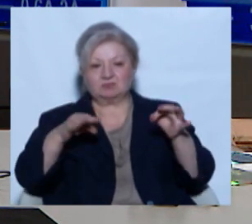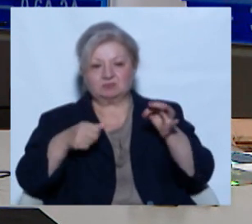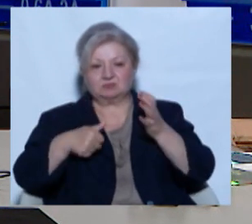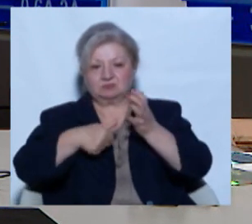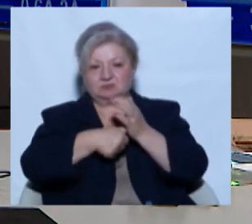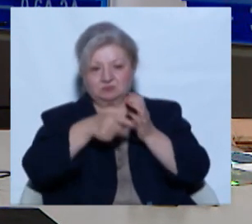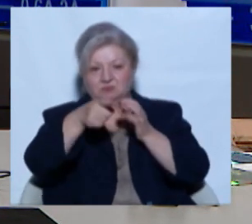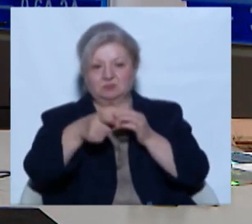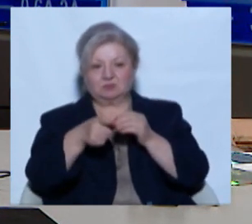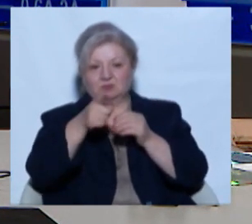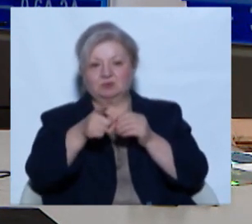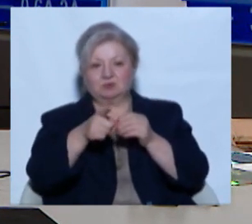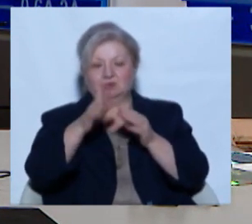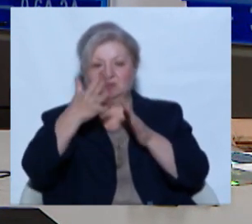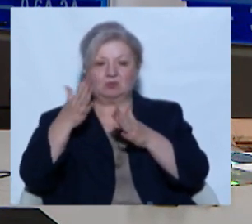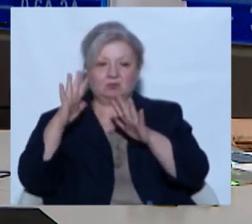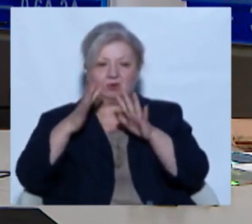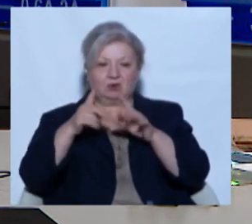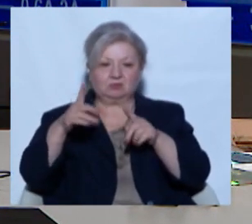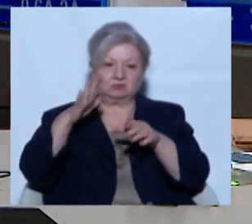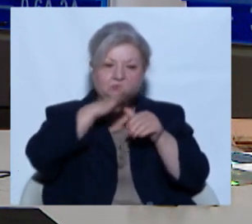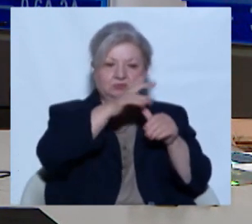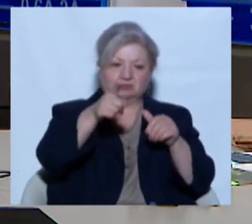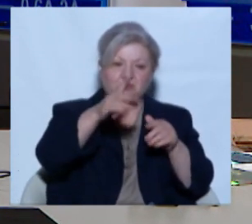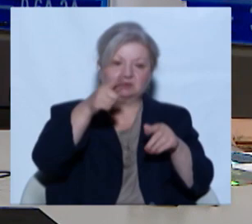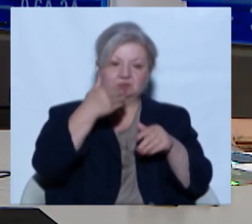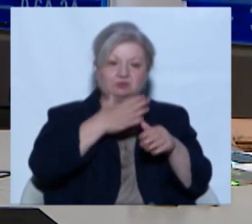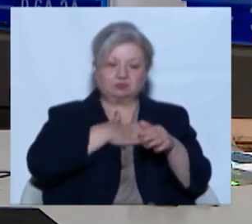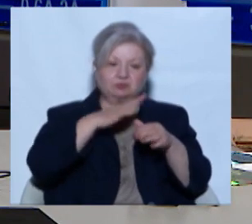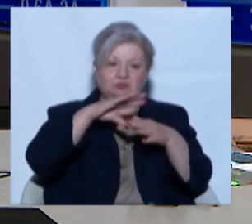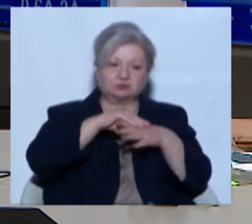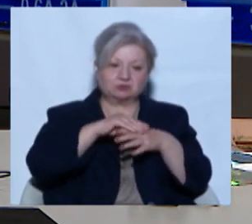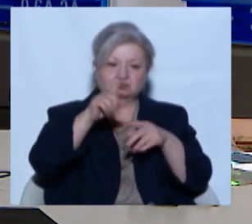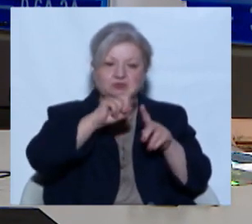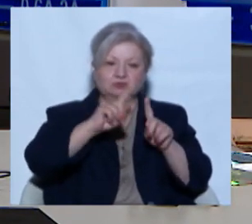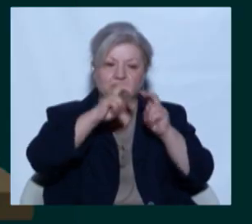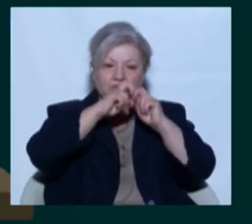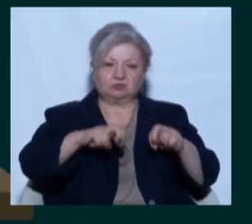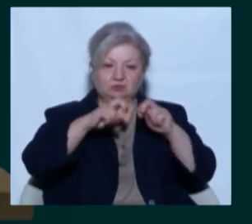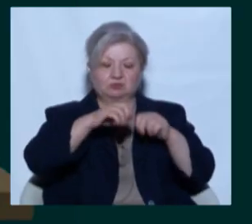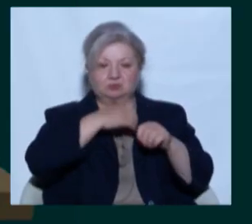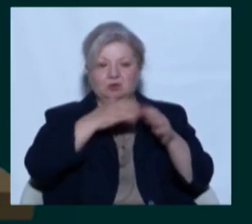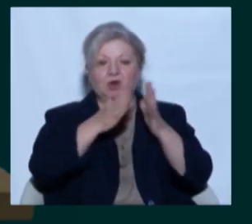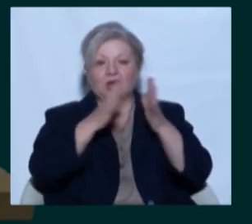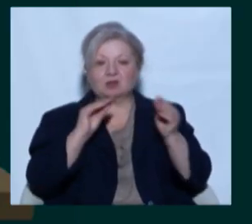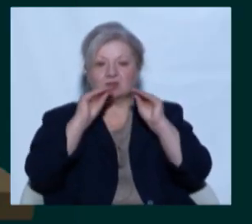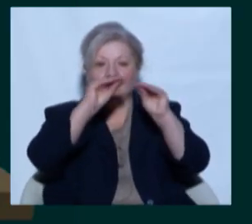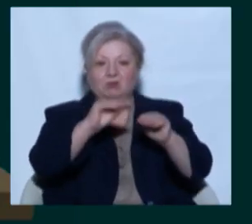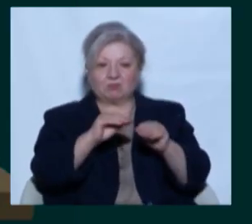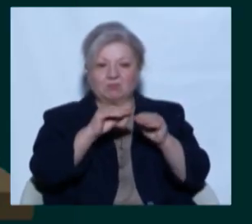ჭოჭონაქთა სისტემის საშუალებით მოახდენს გავლენას ამ ჩვენ სხეულზე, რომლის გამოკვლევაც გვინდა. გავზარდოთ მასა